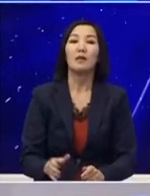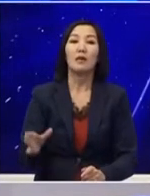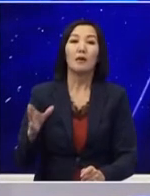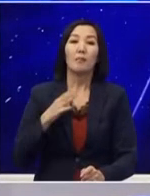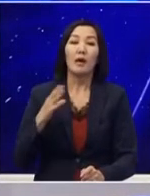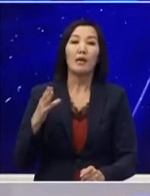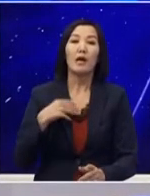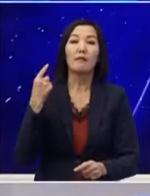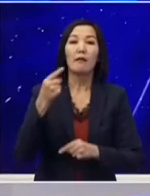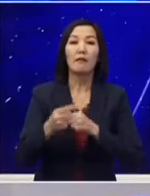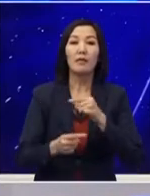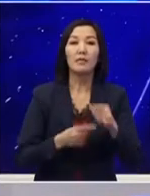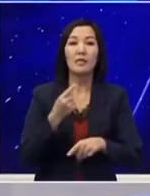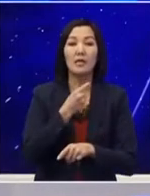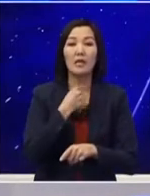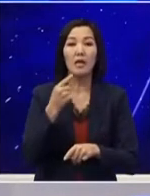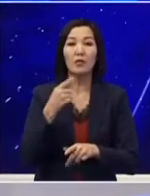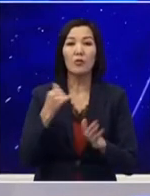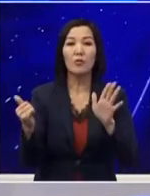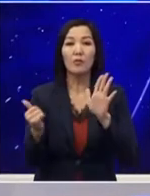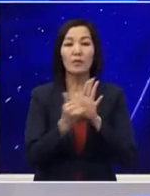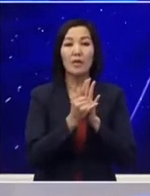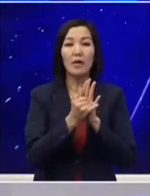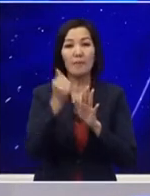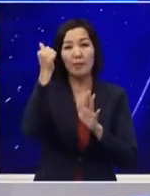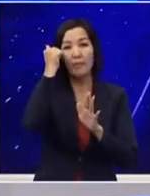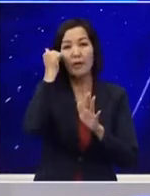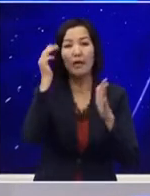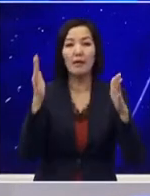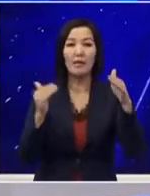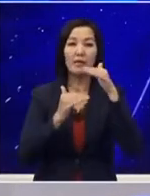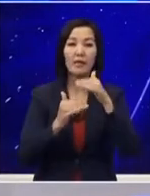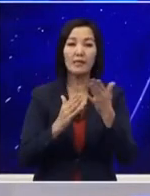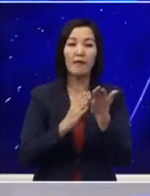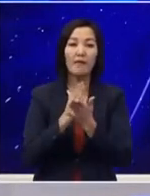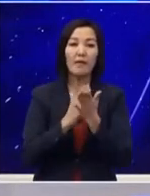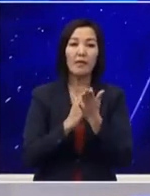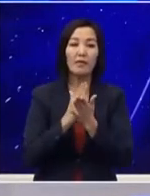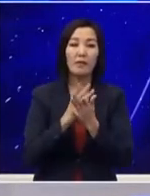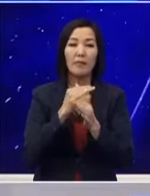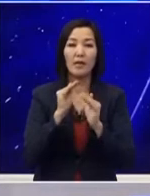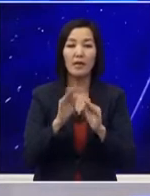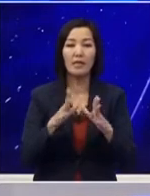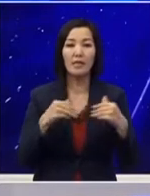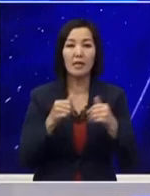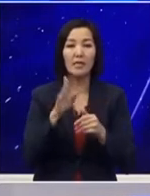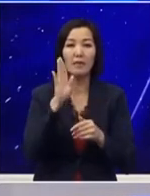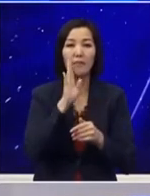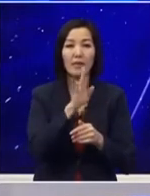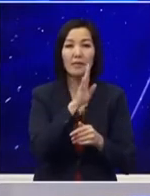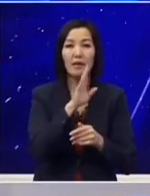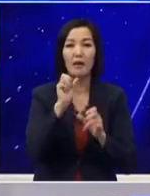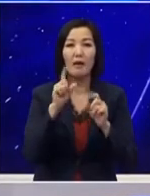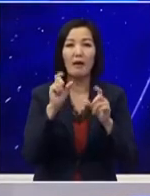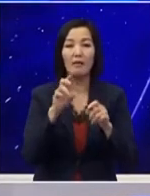Богатое наследие. В Талдыкургане установлена мемориальная доска в честь ветерана труда, многодетной матери, обладательницы знака